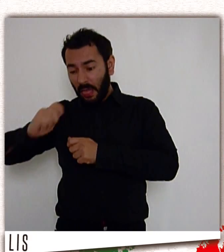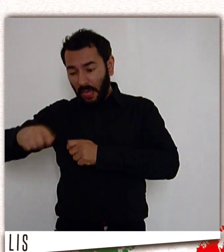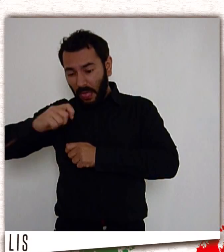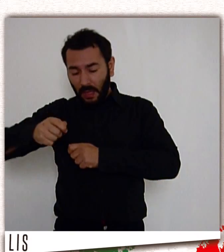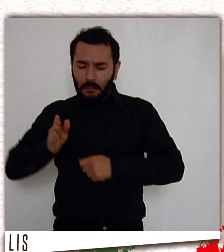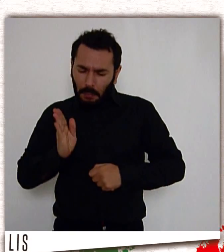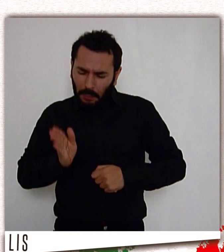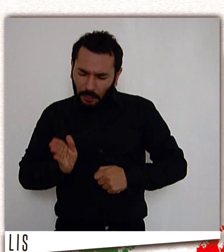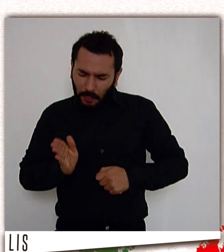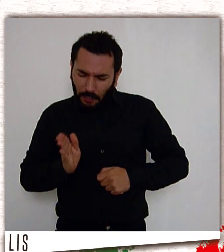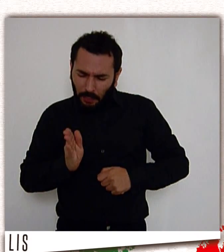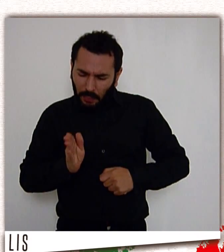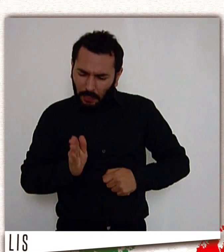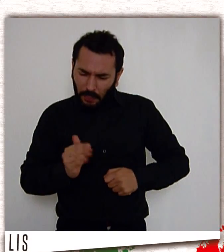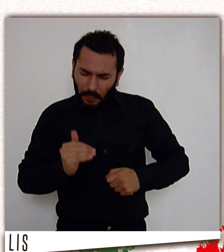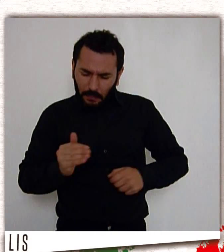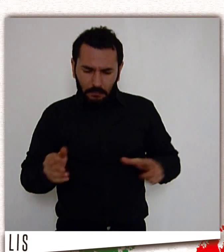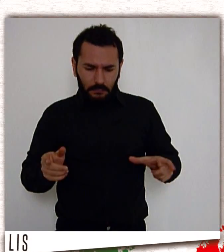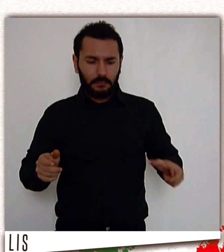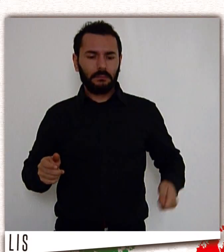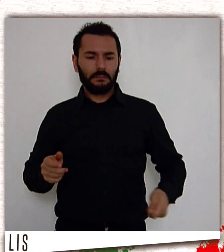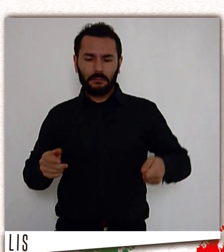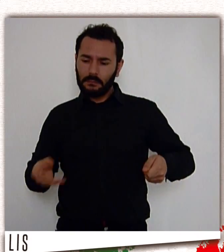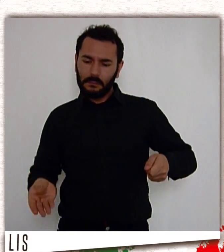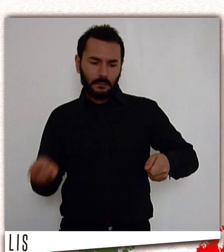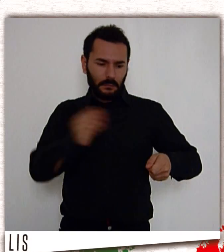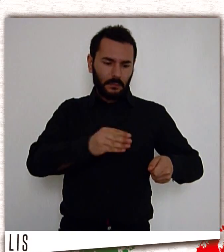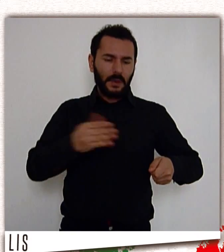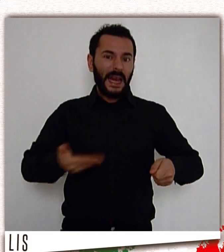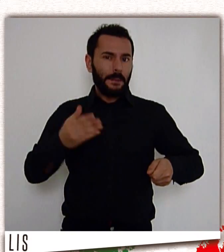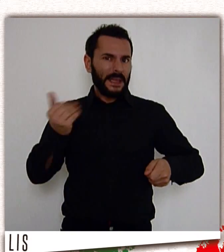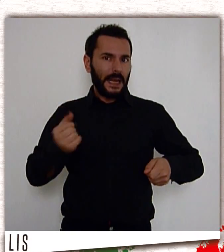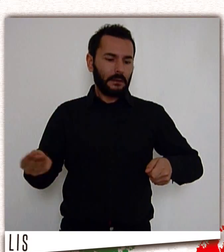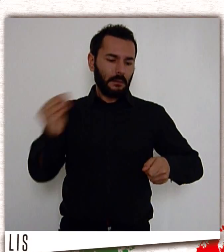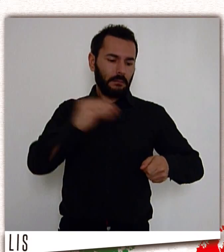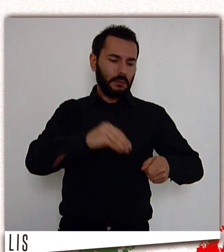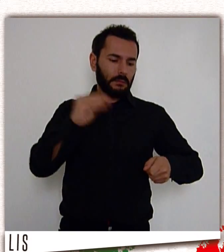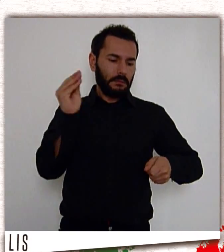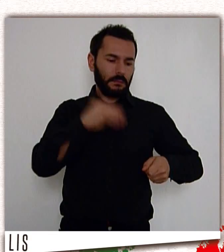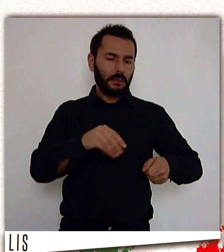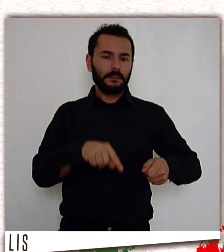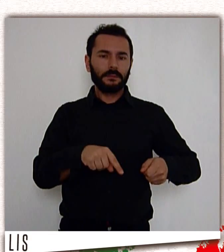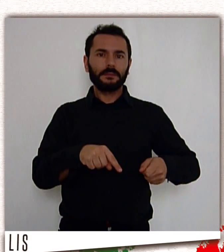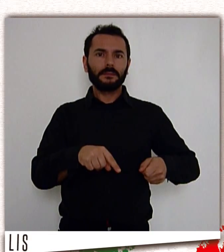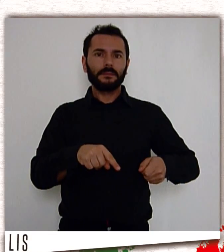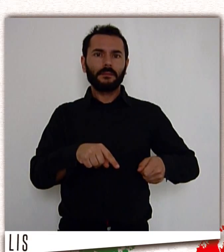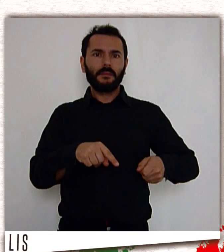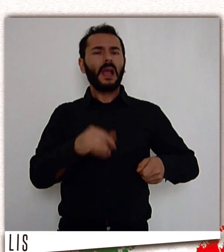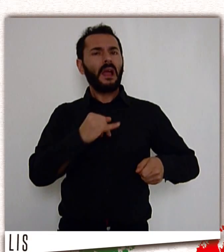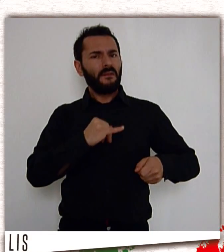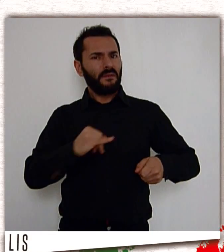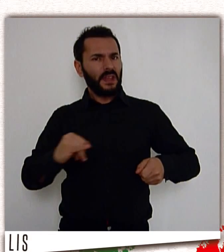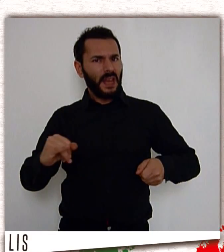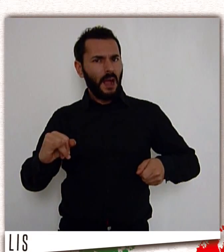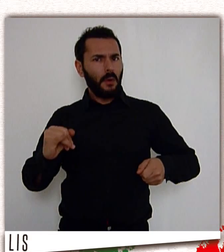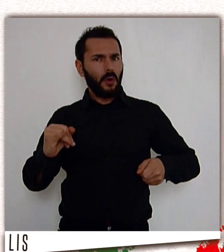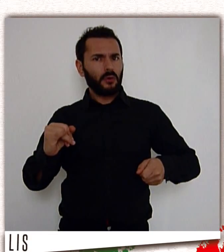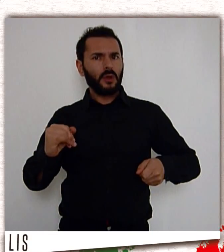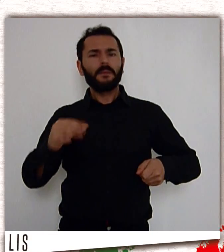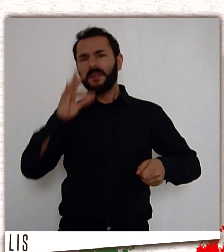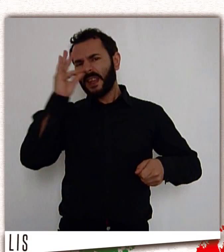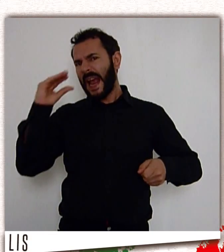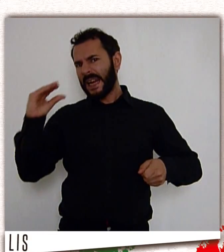a coltello e aggiungetela alla crema di latte completate con la cannella